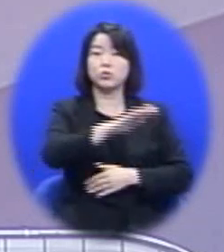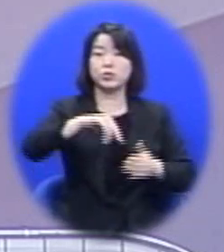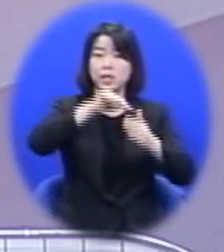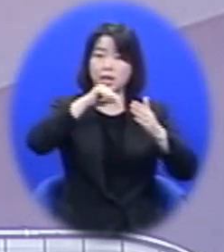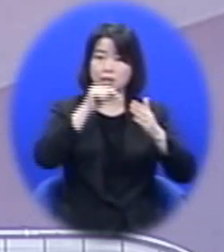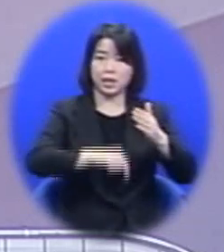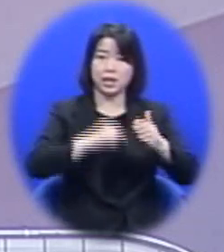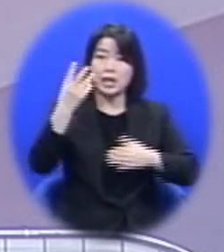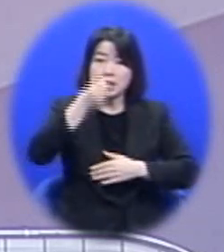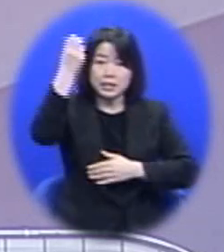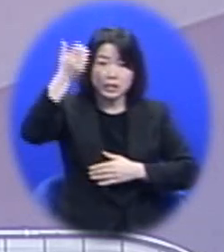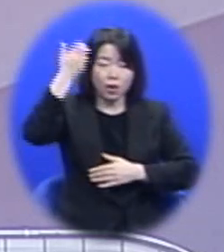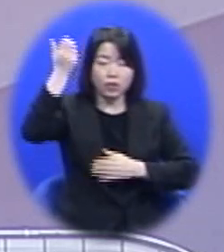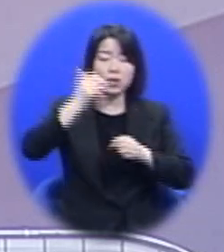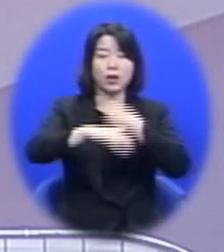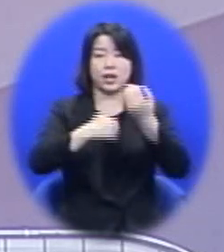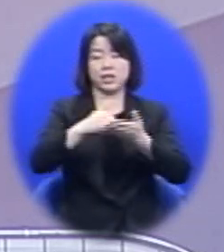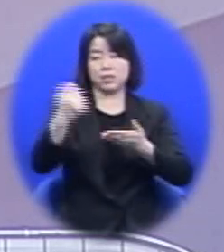성령 하나님이 오셨습니다.